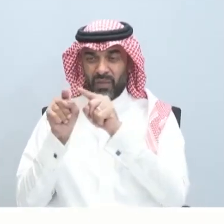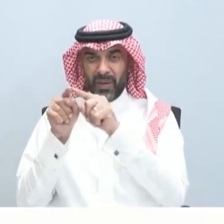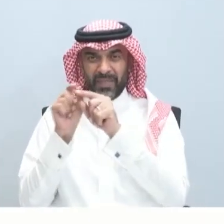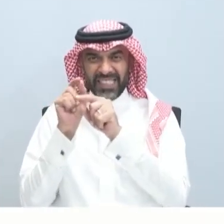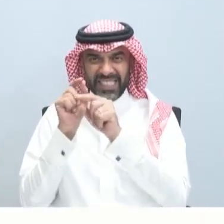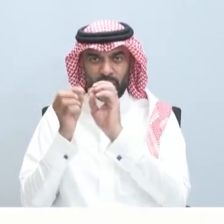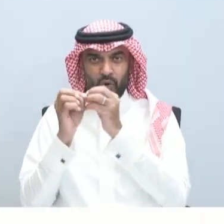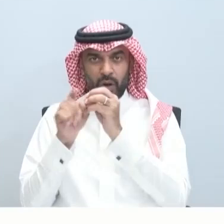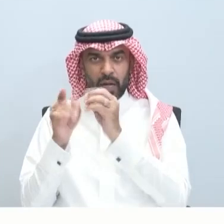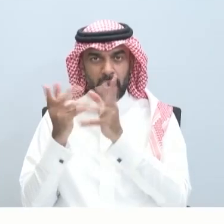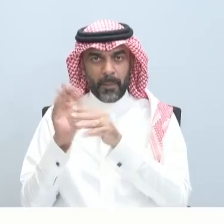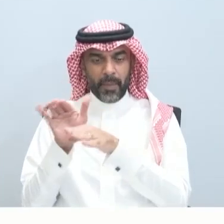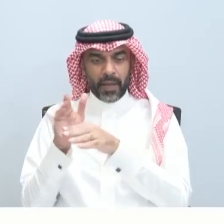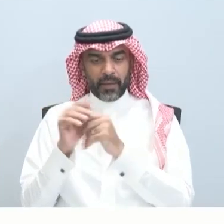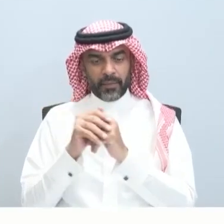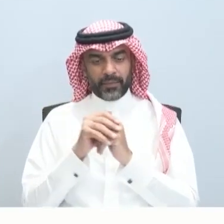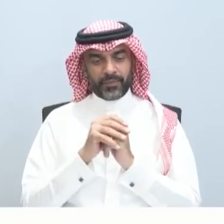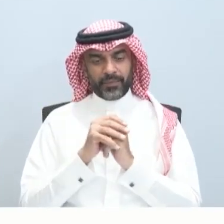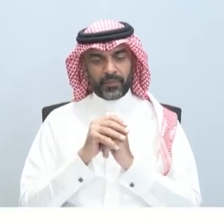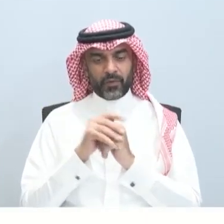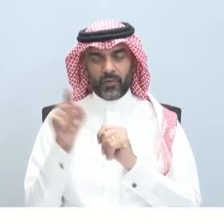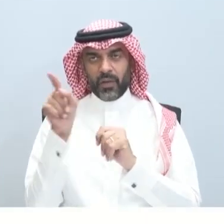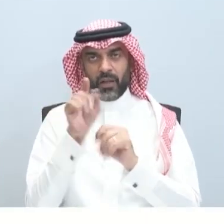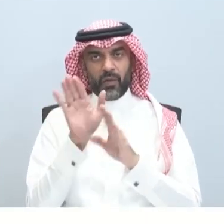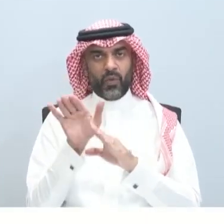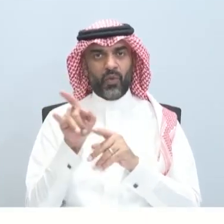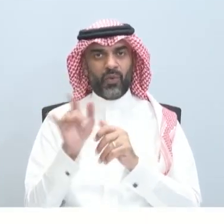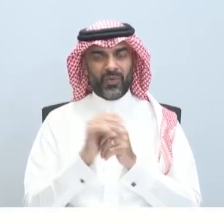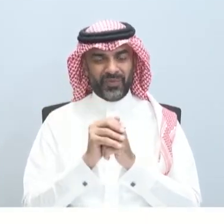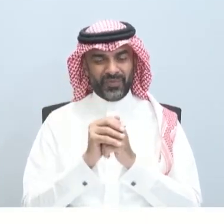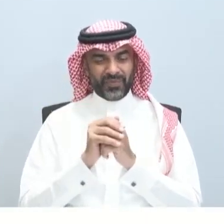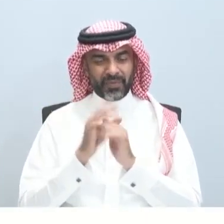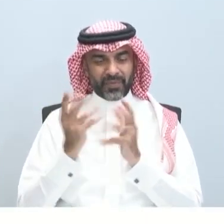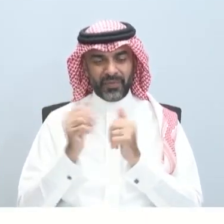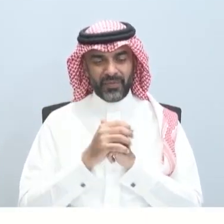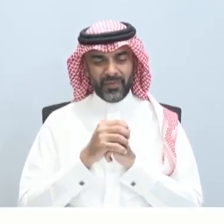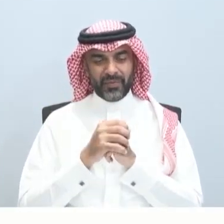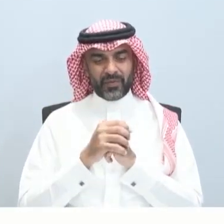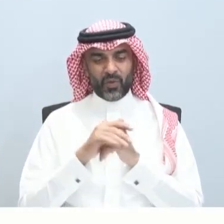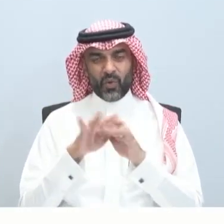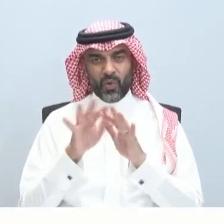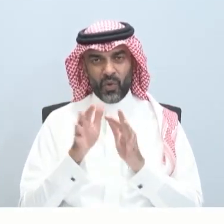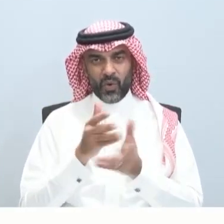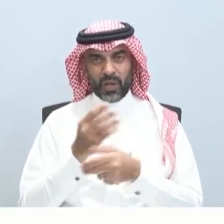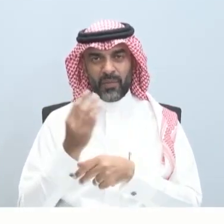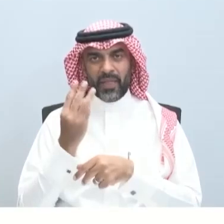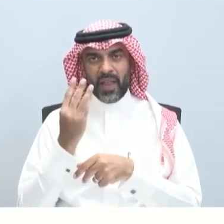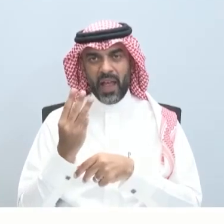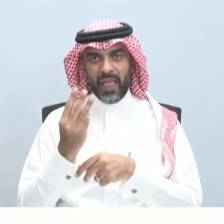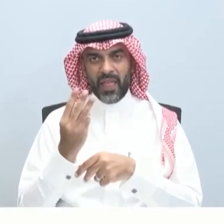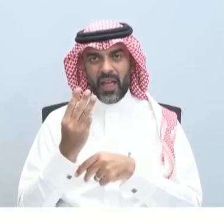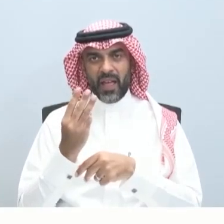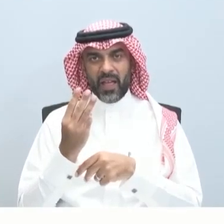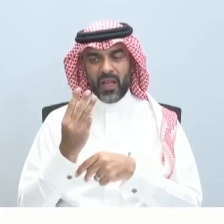المتبقي هي هذه الاجزاء يا ابطال ها كم ثلاثه وتسعون جزءا من مئه